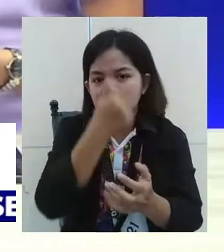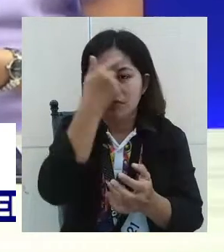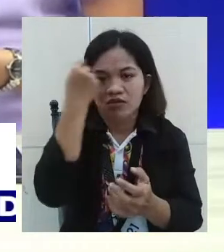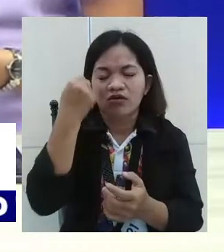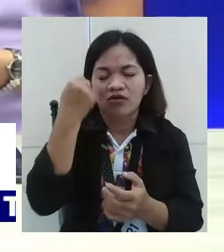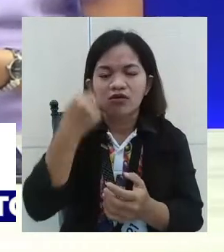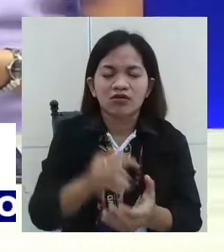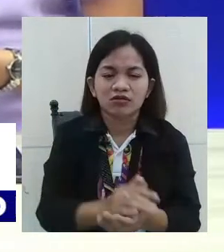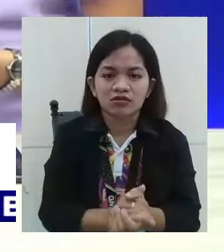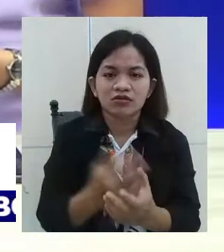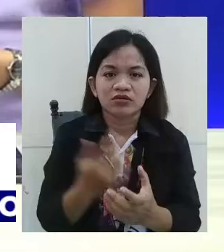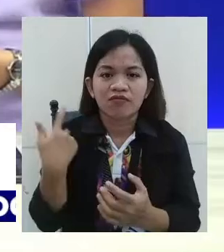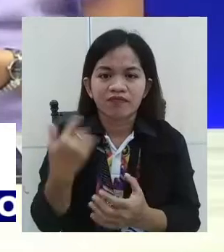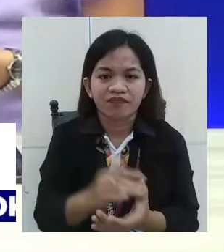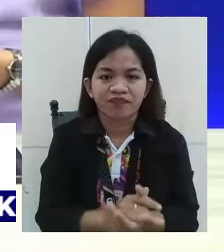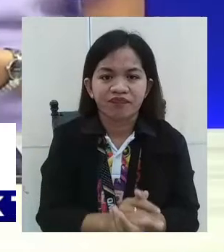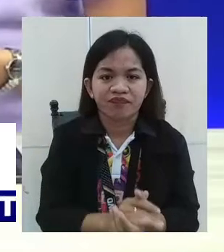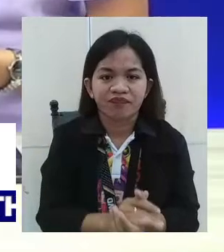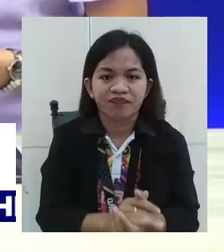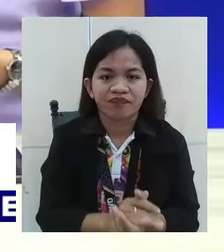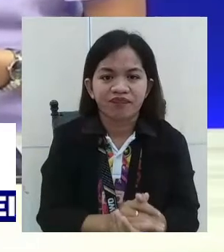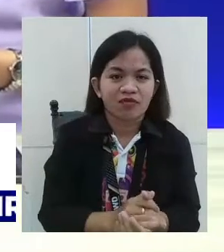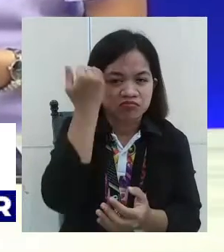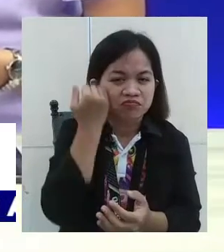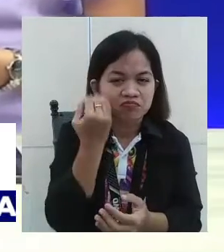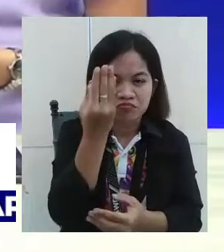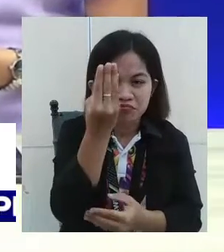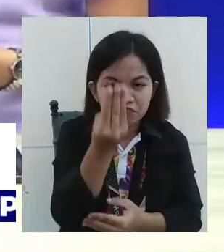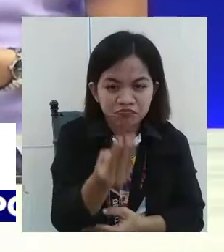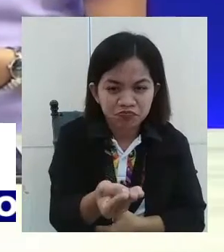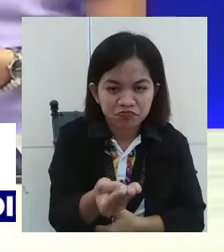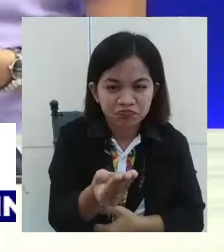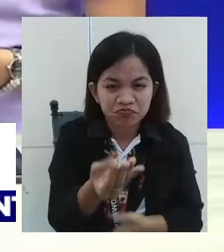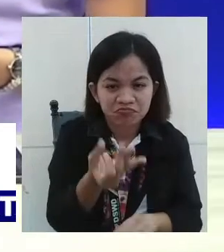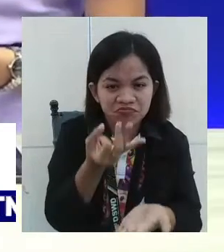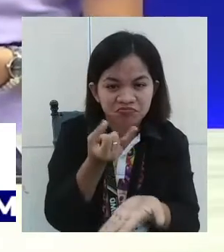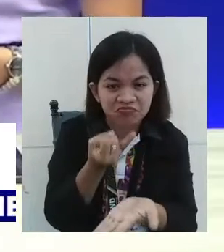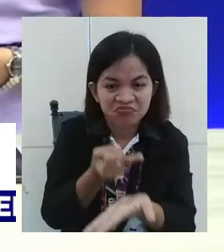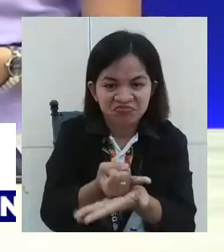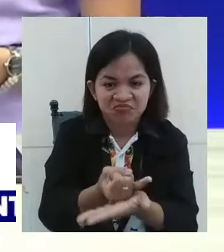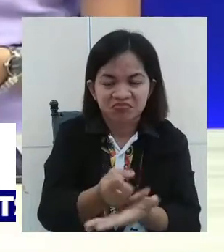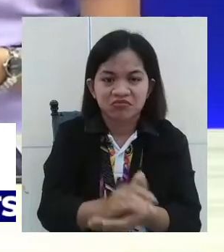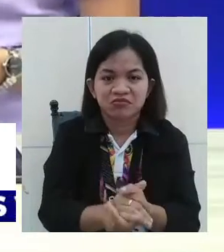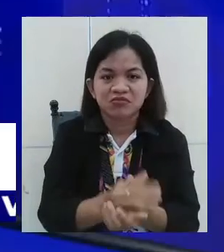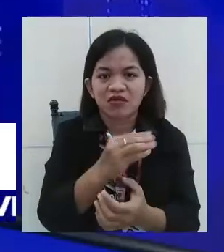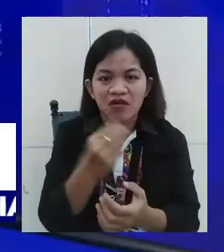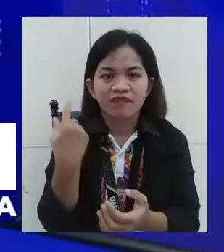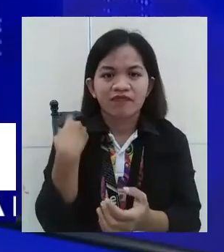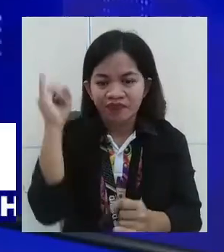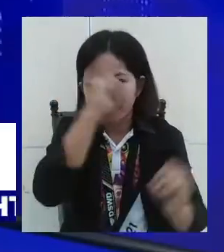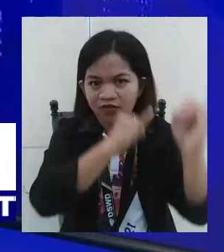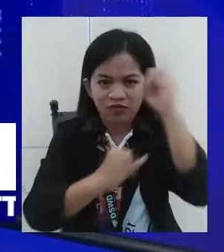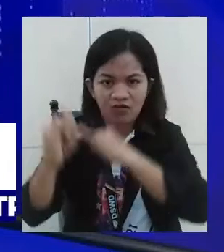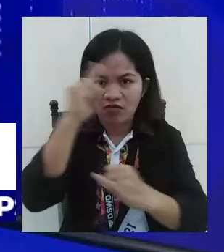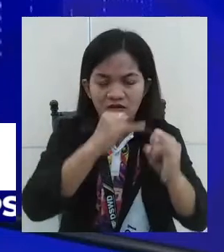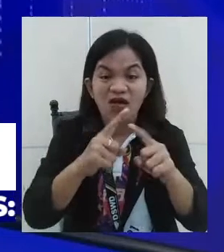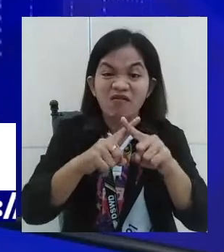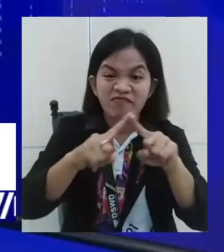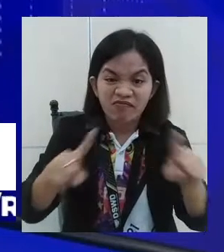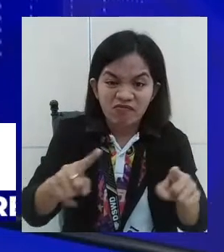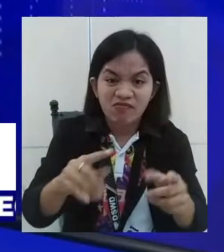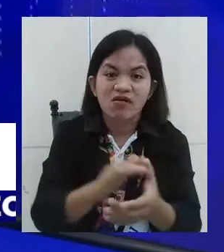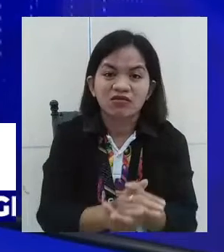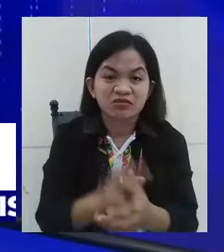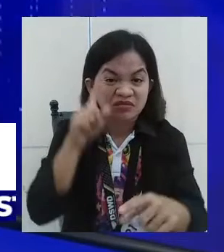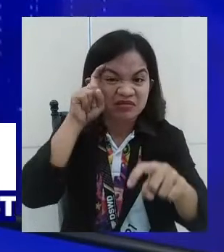ang pasok ng kanilang income, pero may mga issue sila doon, yung rental nananatili. Good enough naman, parang